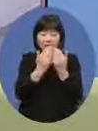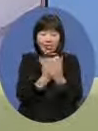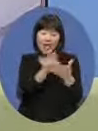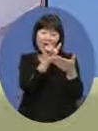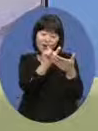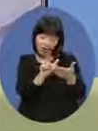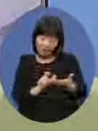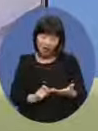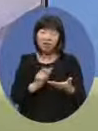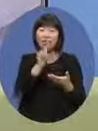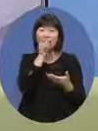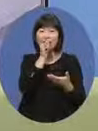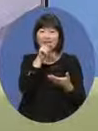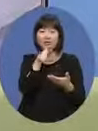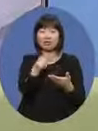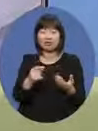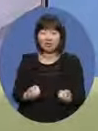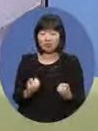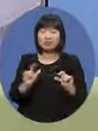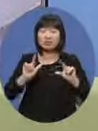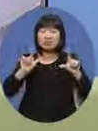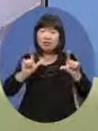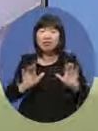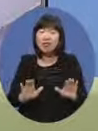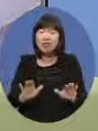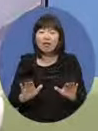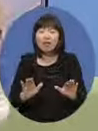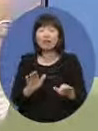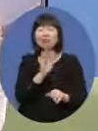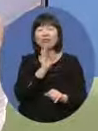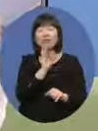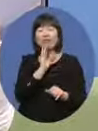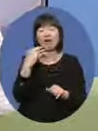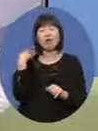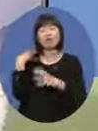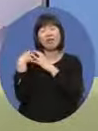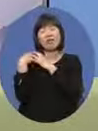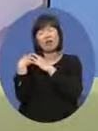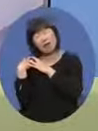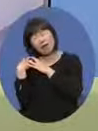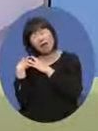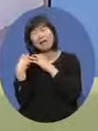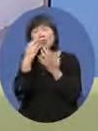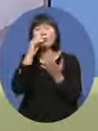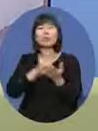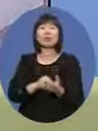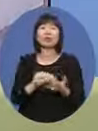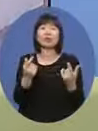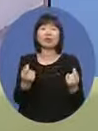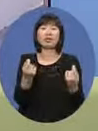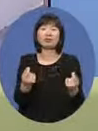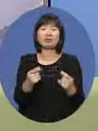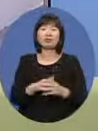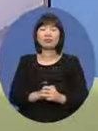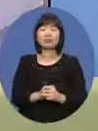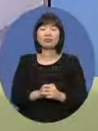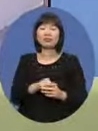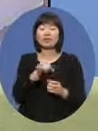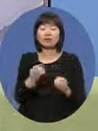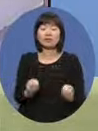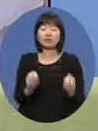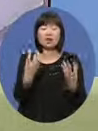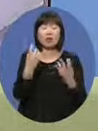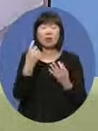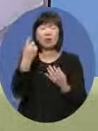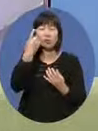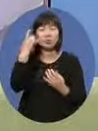표하게 되잖아요. 그런데 네. 그 명절은 사실은요. 정말 어깨를 누르는 돌 같죠. 그러니까 명절 소리만